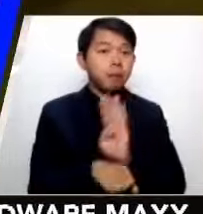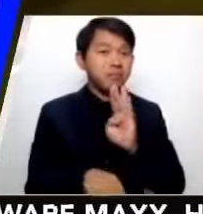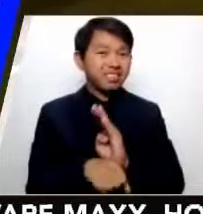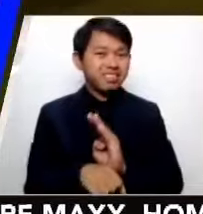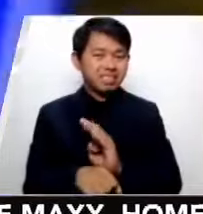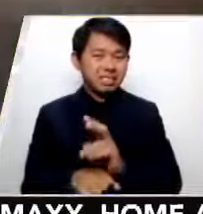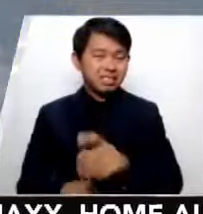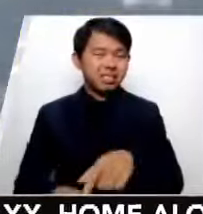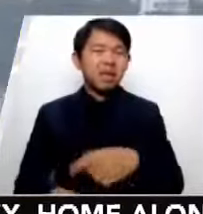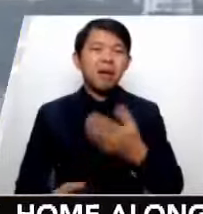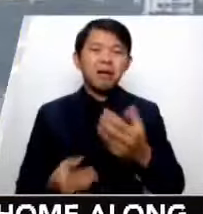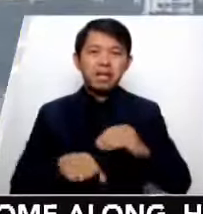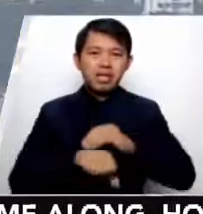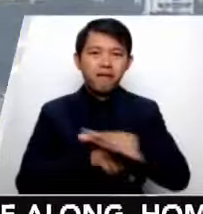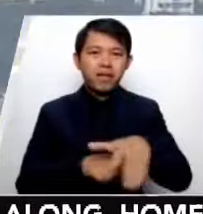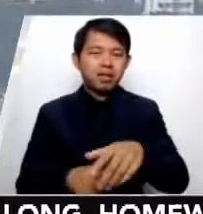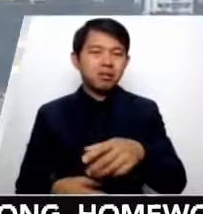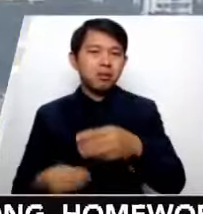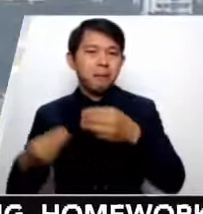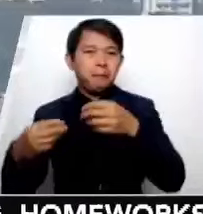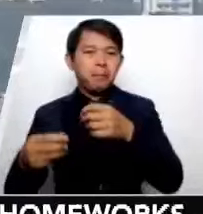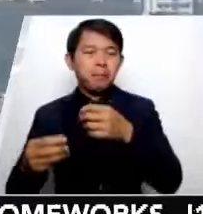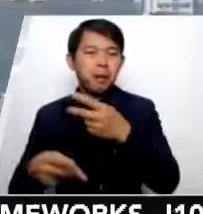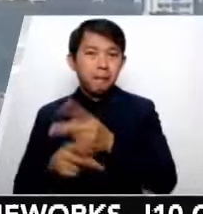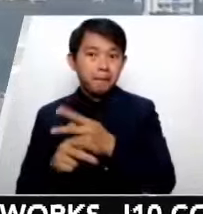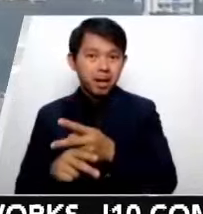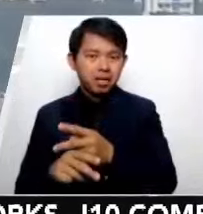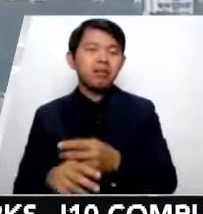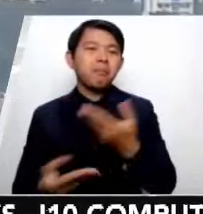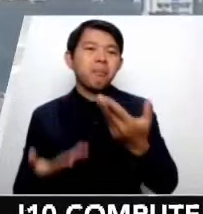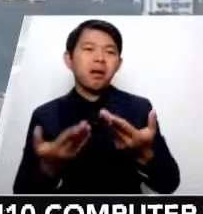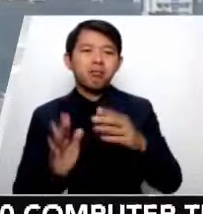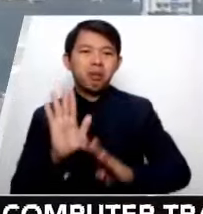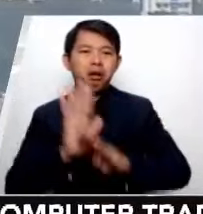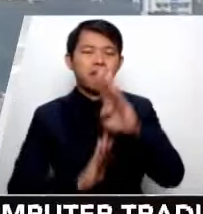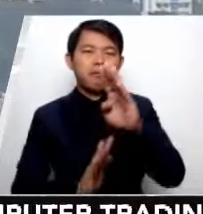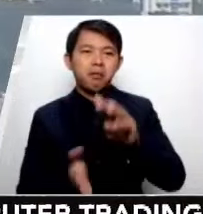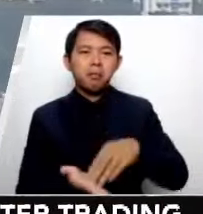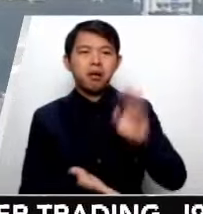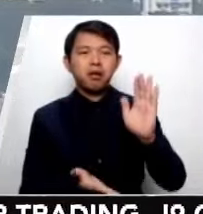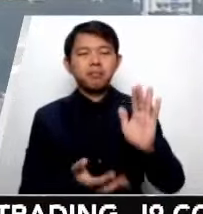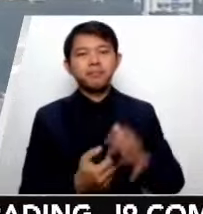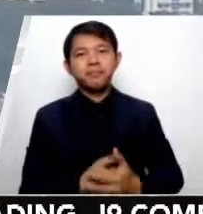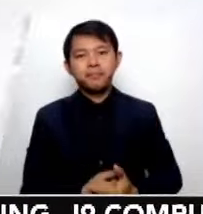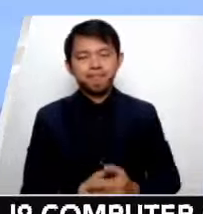presyo ng bilihin. Ivan Mayrina nagbabalita para sa GMA Integrated News.